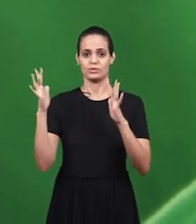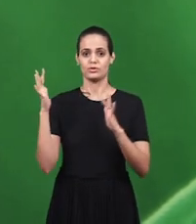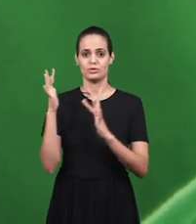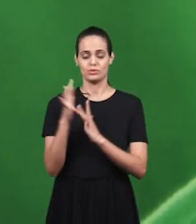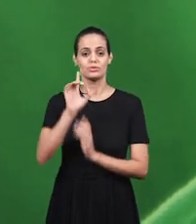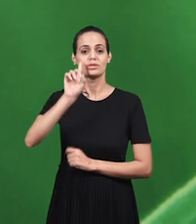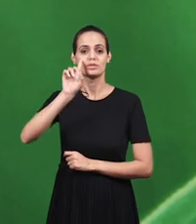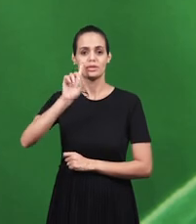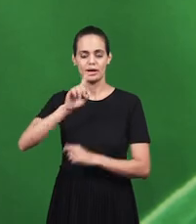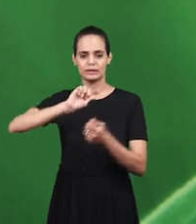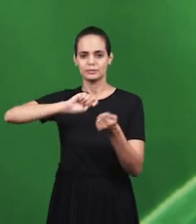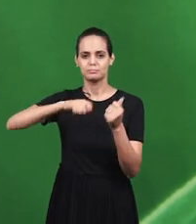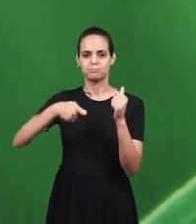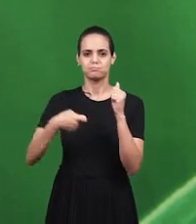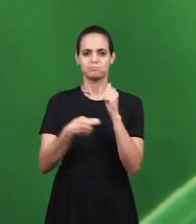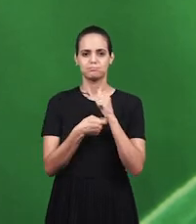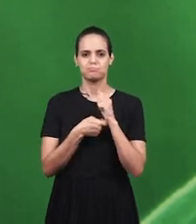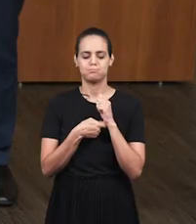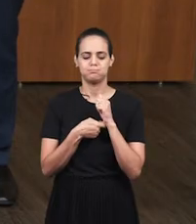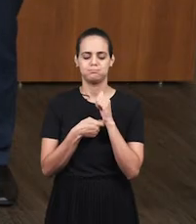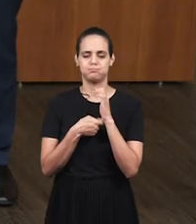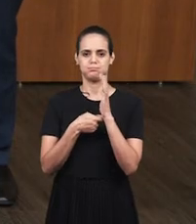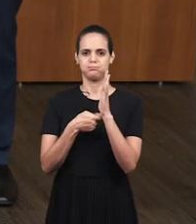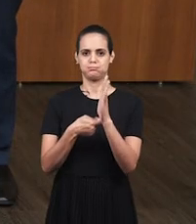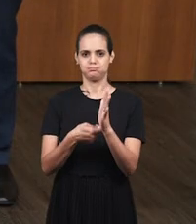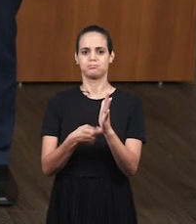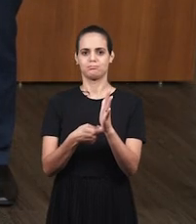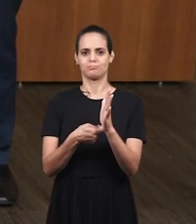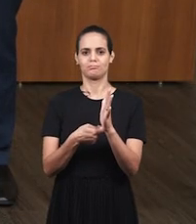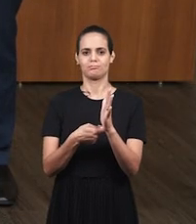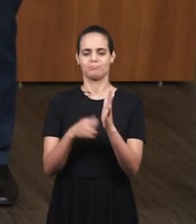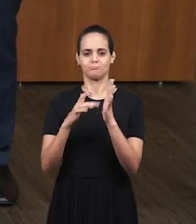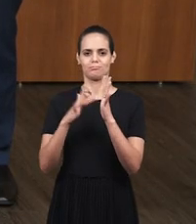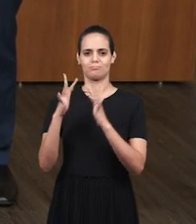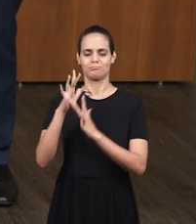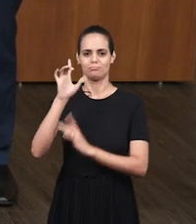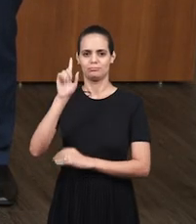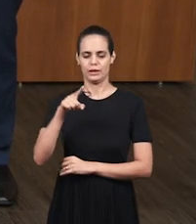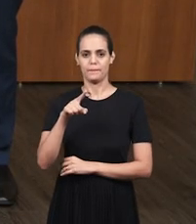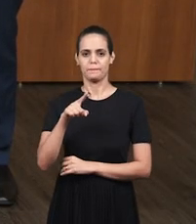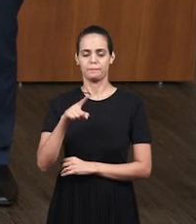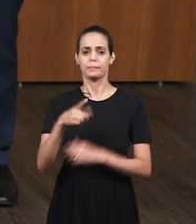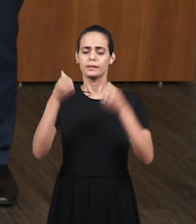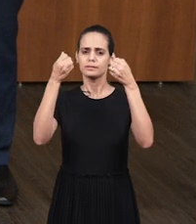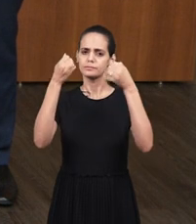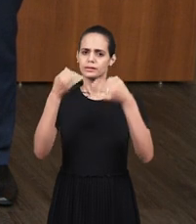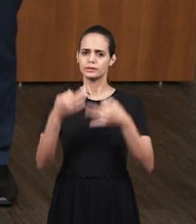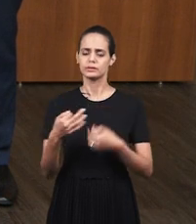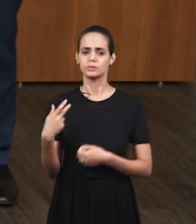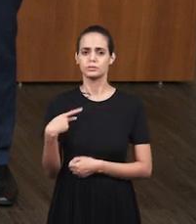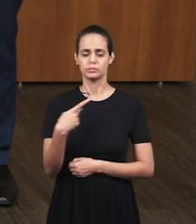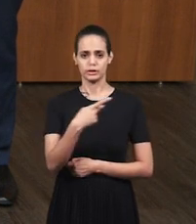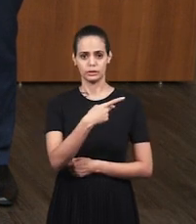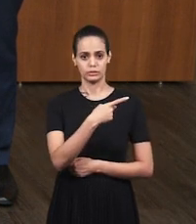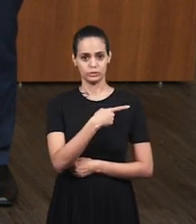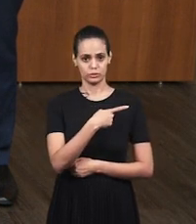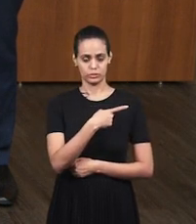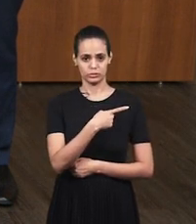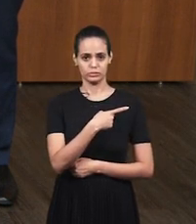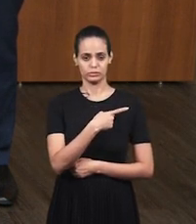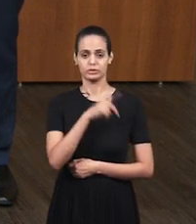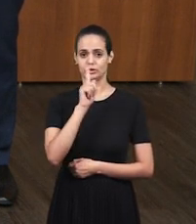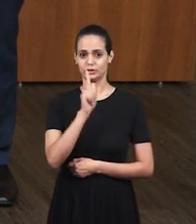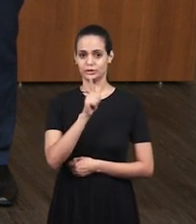Господь Иисус – это великая тайна Библии. И в объяснении пастора Жидалти